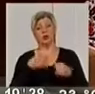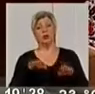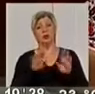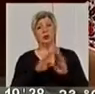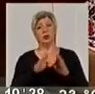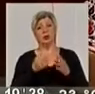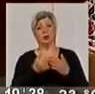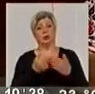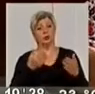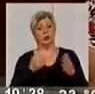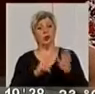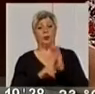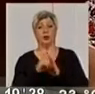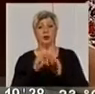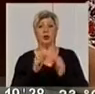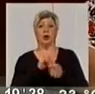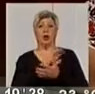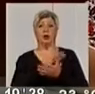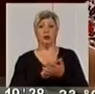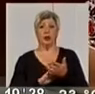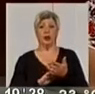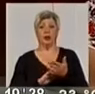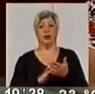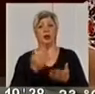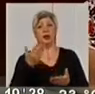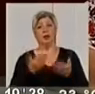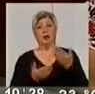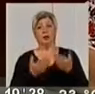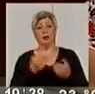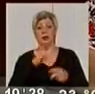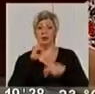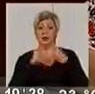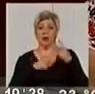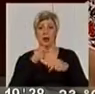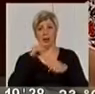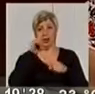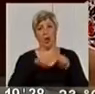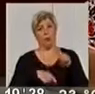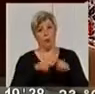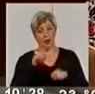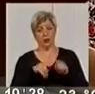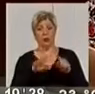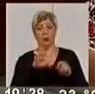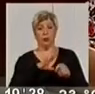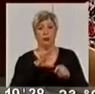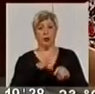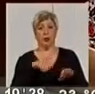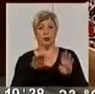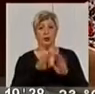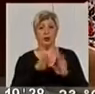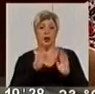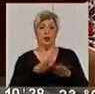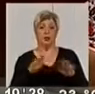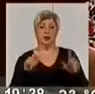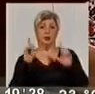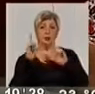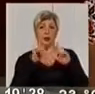до початку, але далі вже, якщо, скажімо, скарги батьків, буває таке, наприклад, діти поїхали відпочивати,